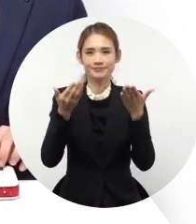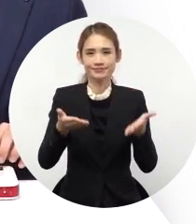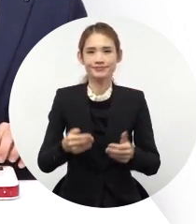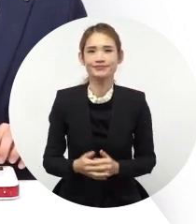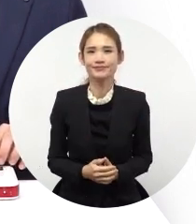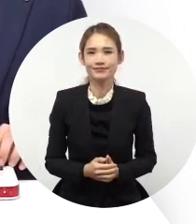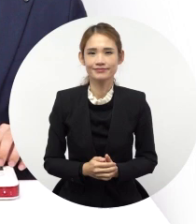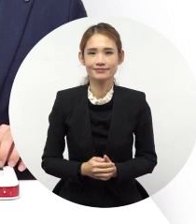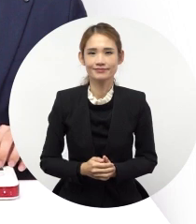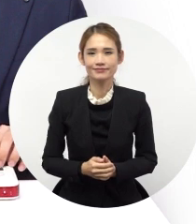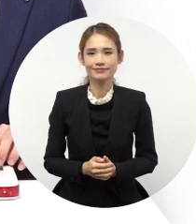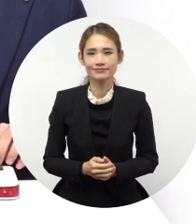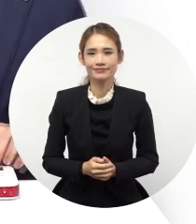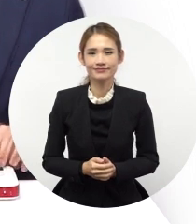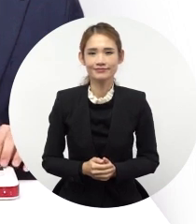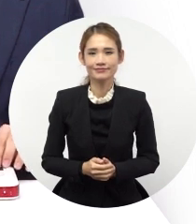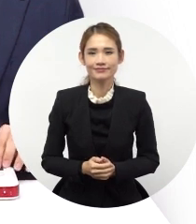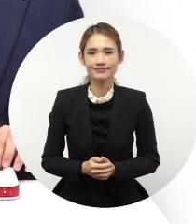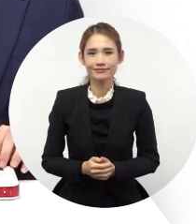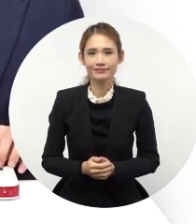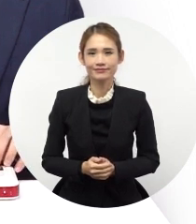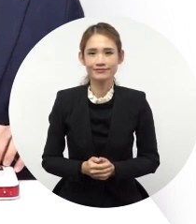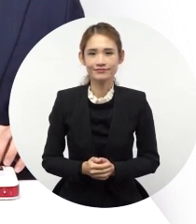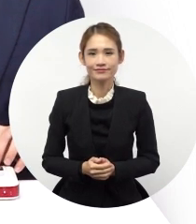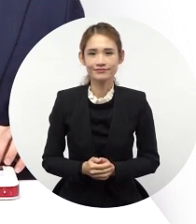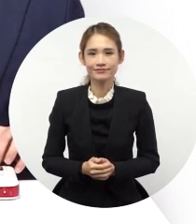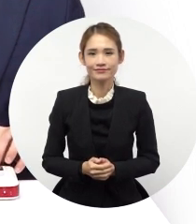말씀을 드리겠습니다.